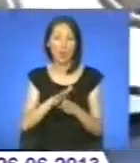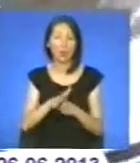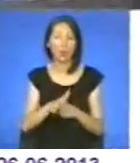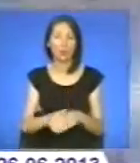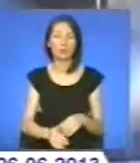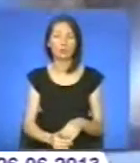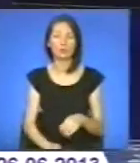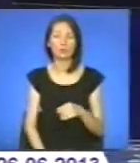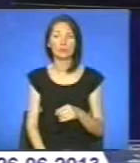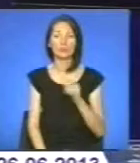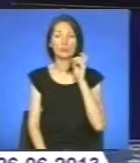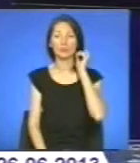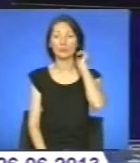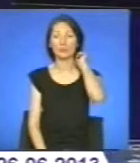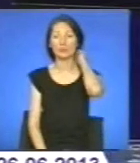виконують.